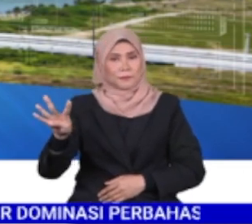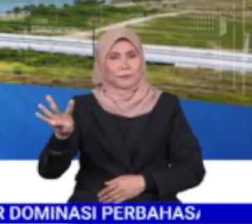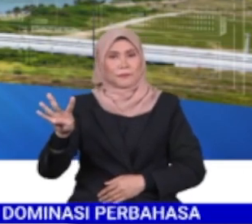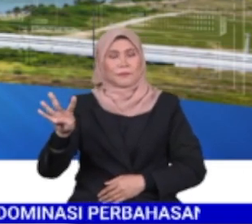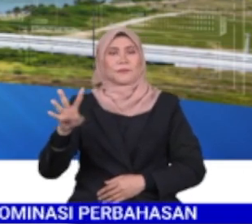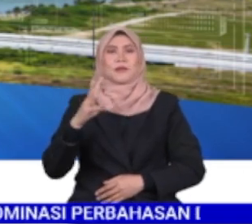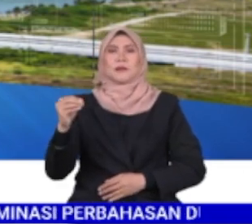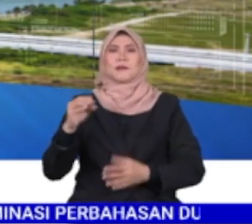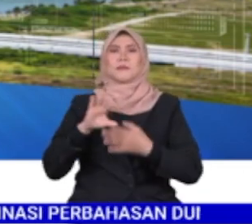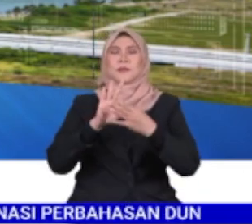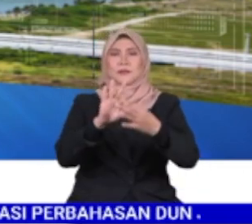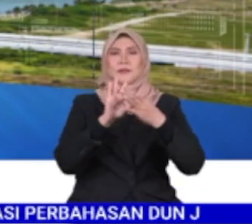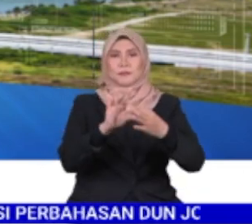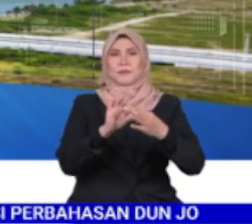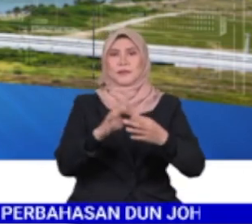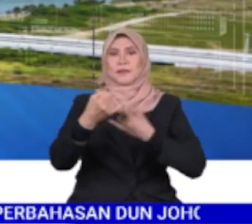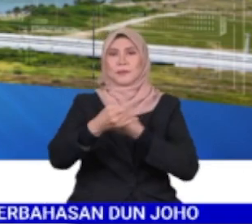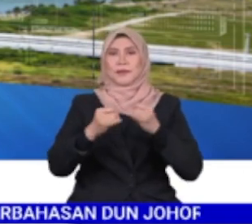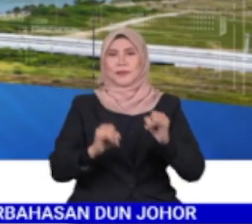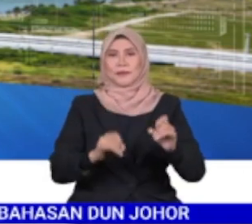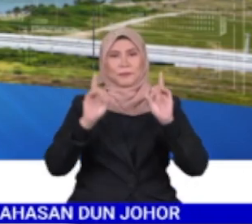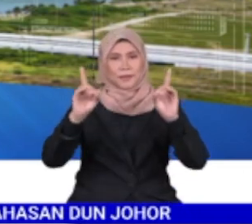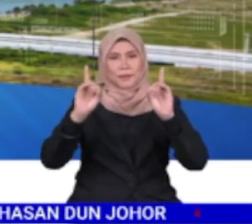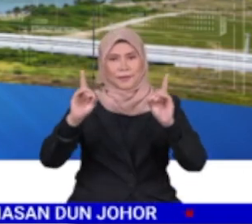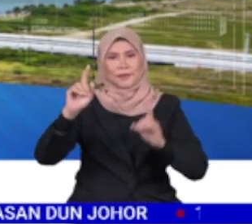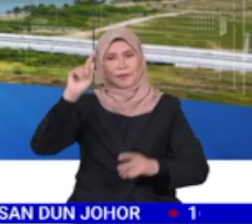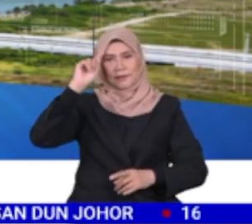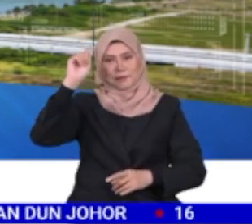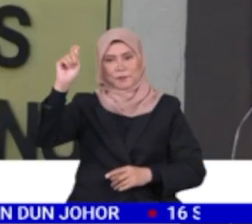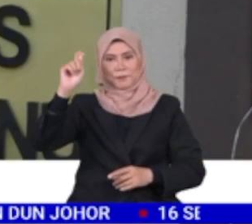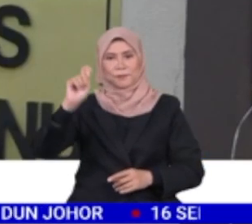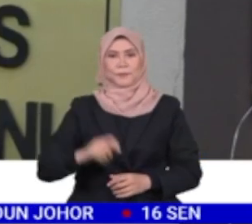turut mendapat kerja sama jabatan pendidikan Negeri